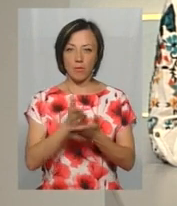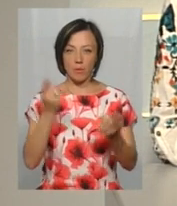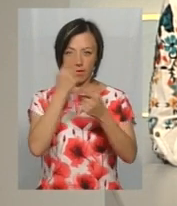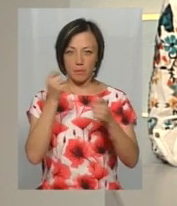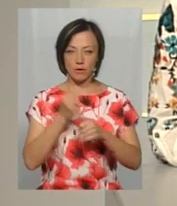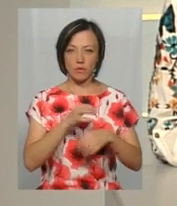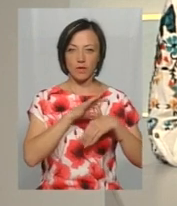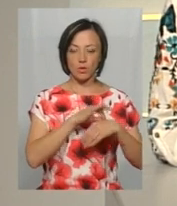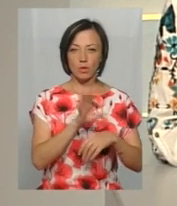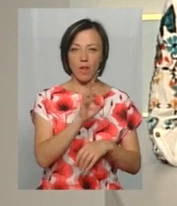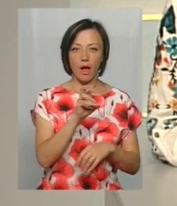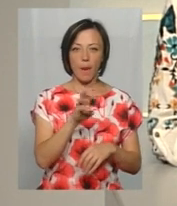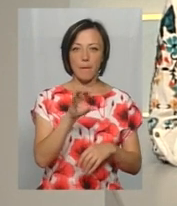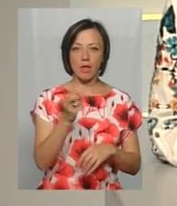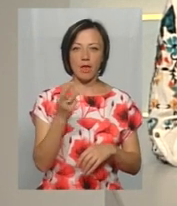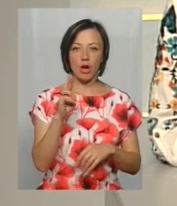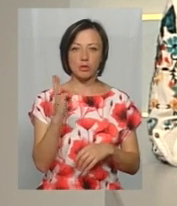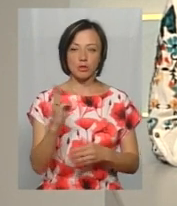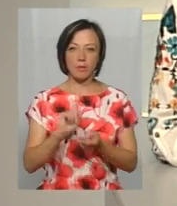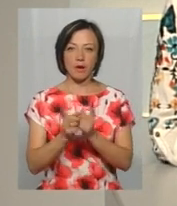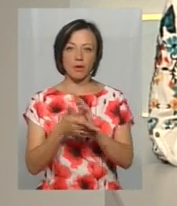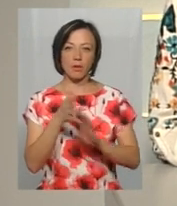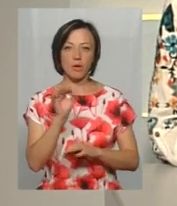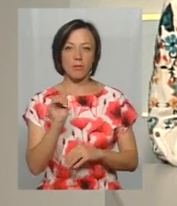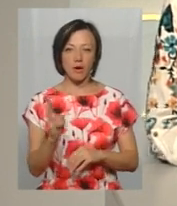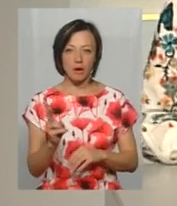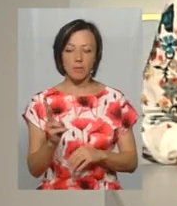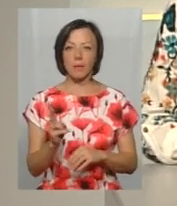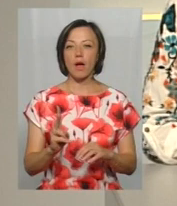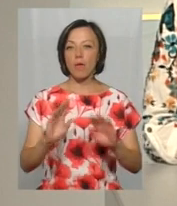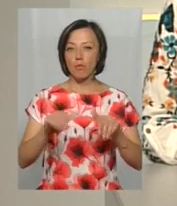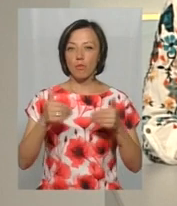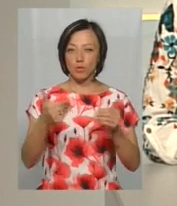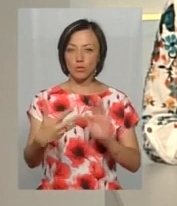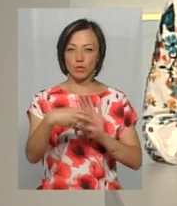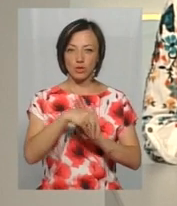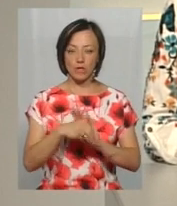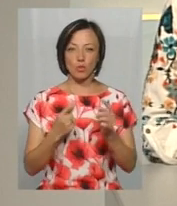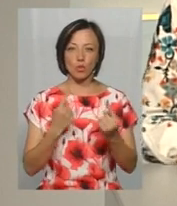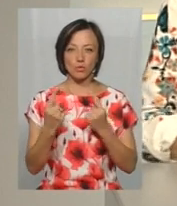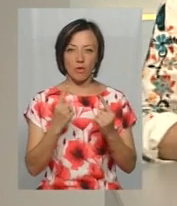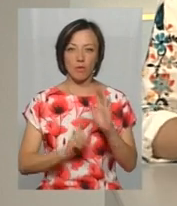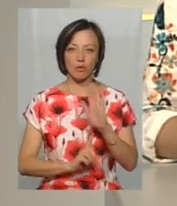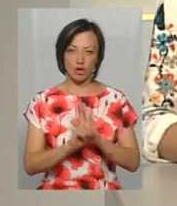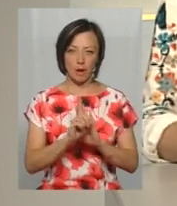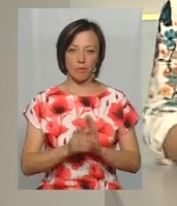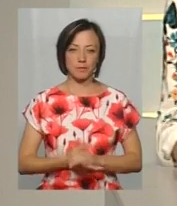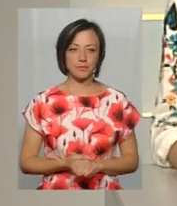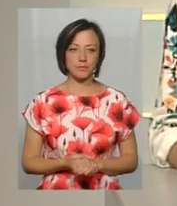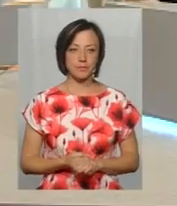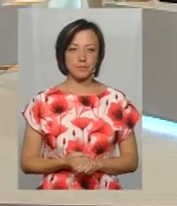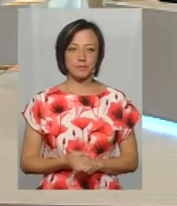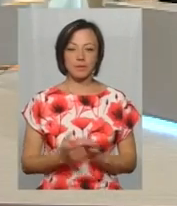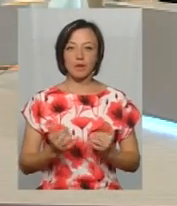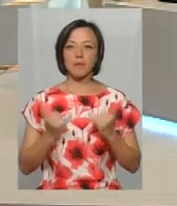Олена Киміняш і Ольга Рибак. Вона перекладає на жестову мову. Пропонуємо долучатися до розмови. Починаємо. Пані Тетяно,